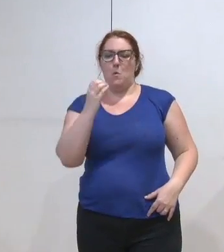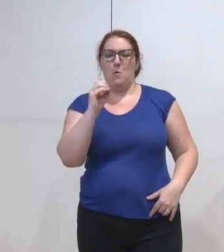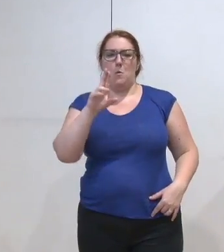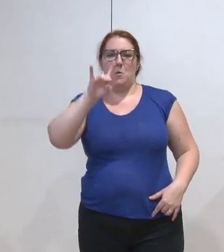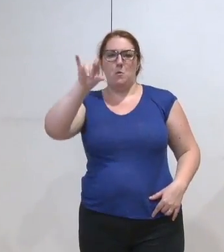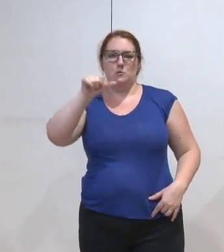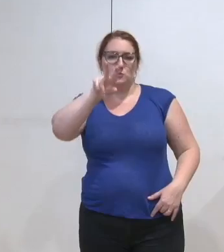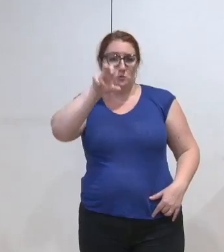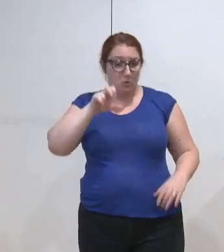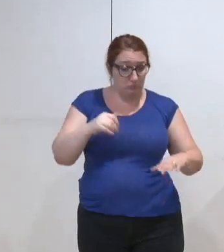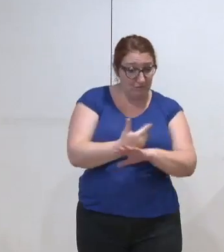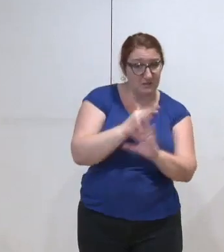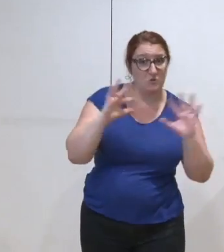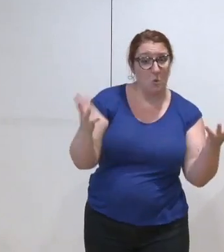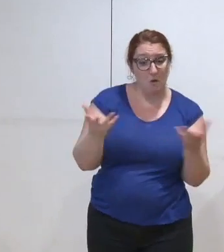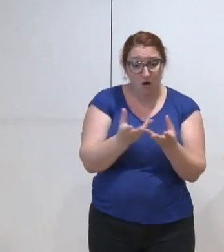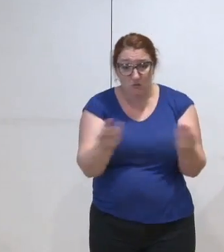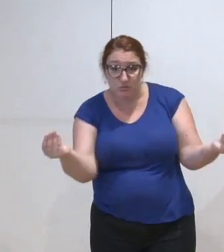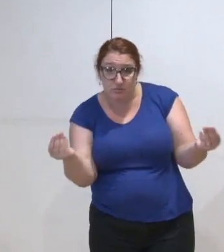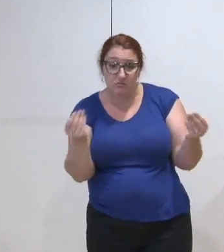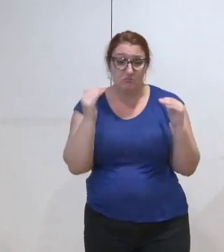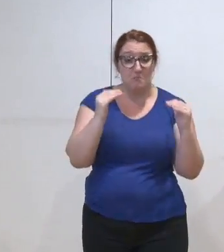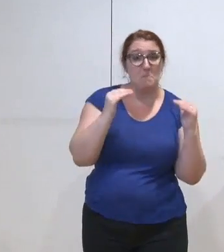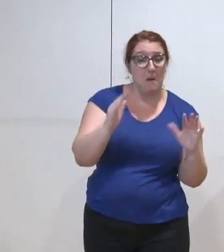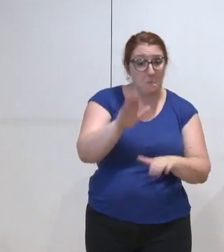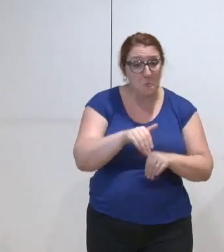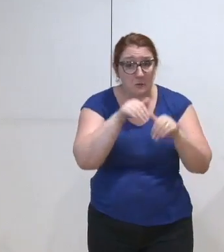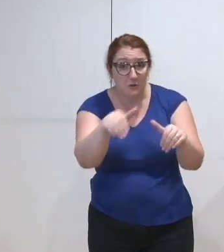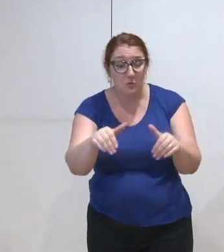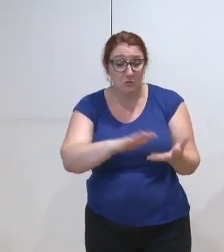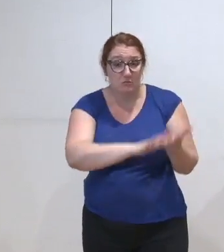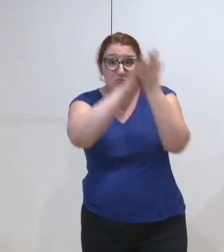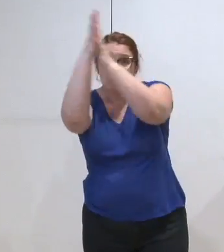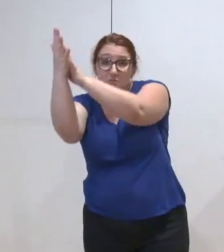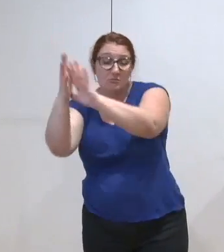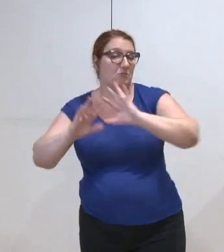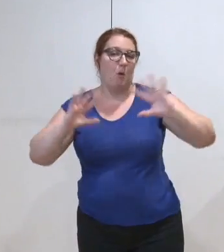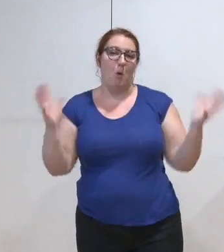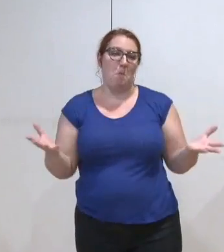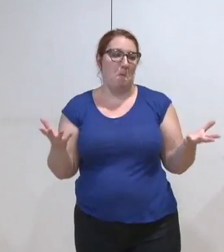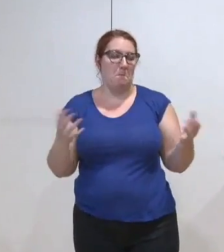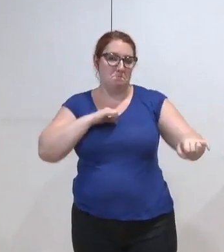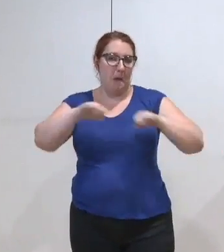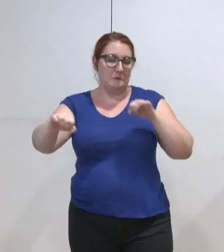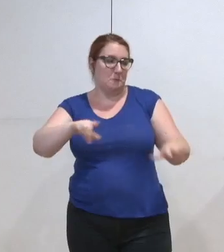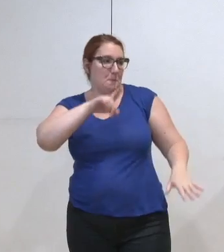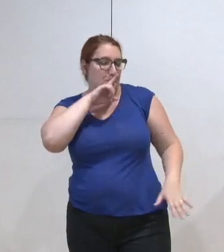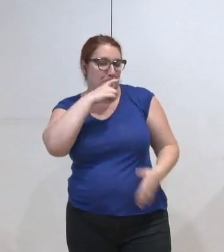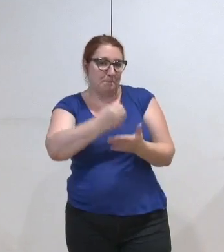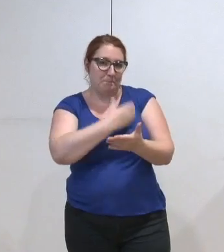voilà un axe majeur je sais pas où vous en êtes sur cette question alors sinon quelques mots sur l'organisation